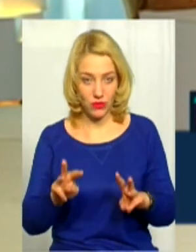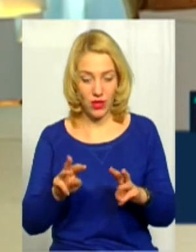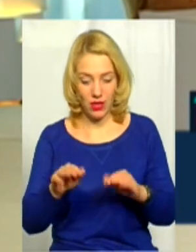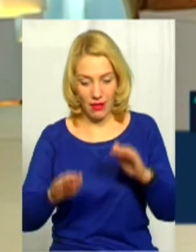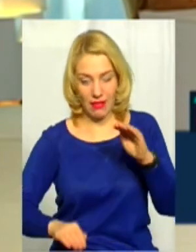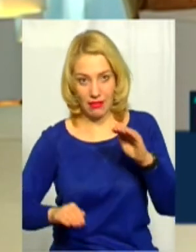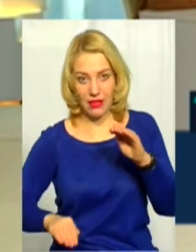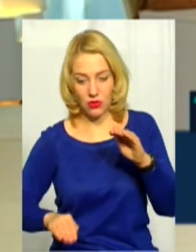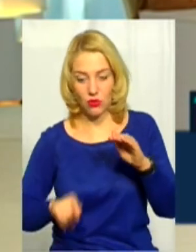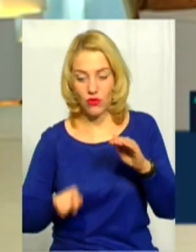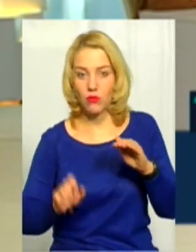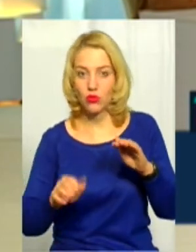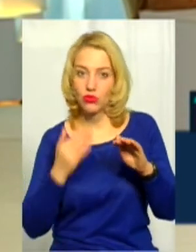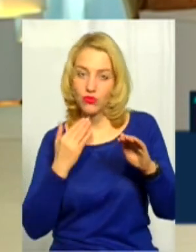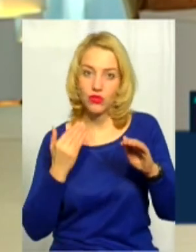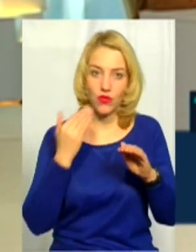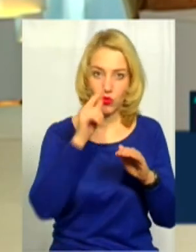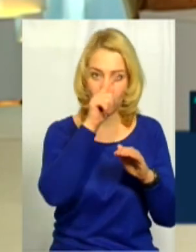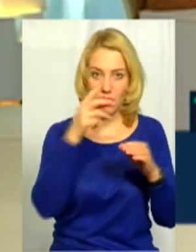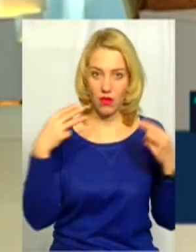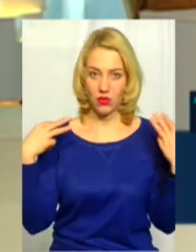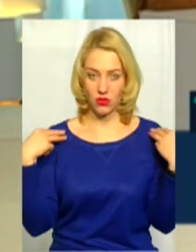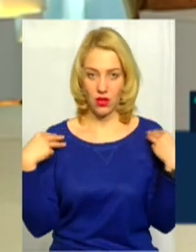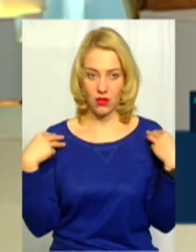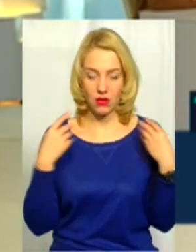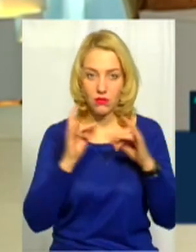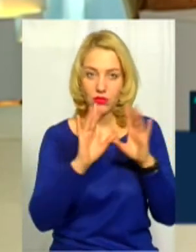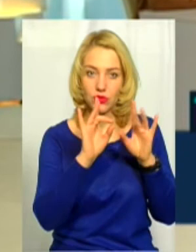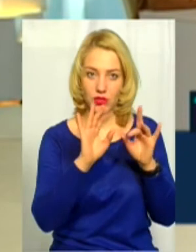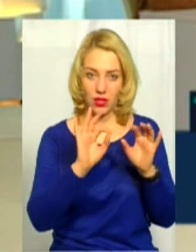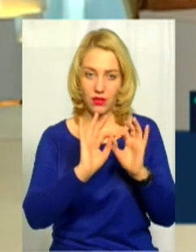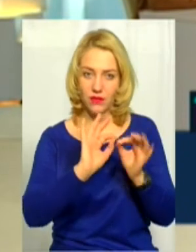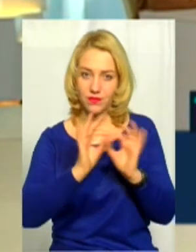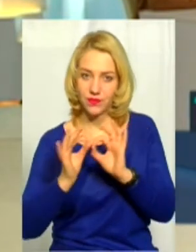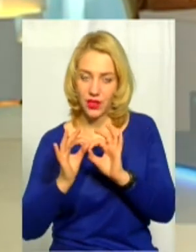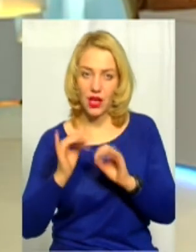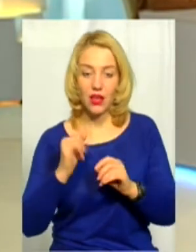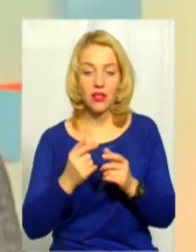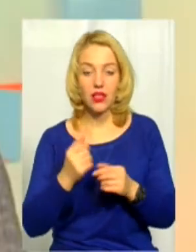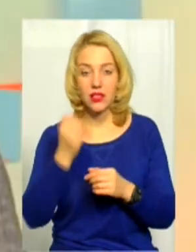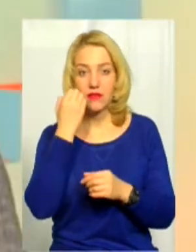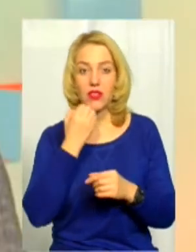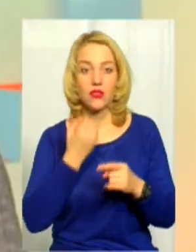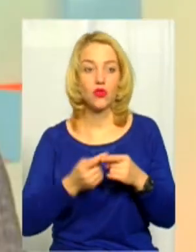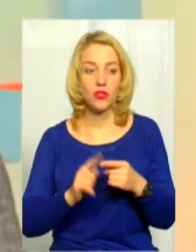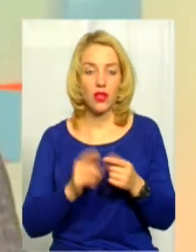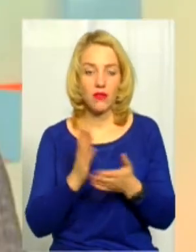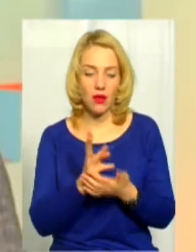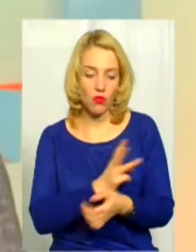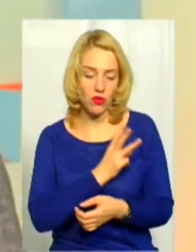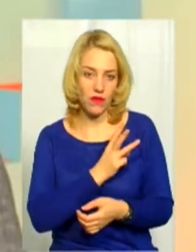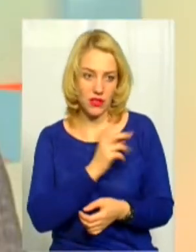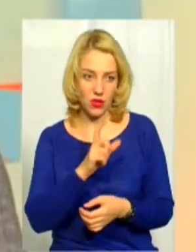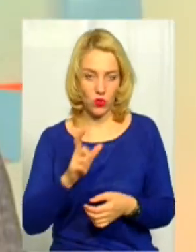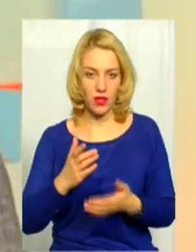може звернутися до топ-менеджменту про раціональні ось такі речі. Тому за рахунок цих компаній є мотивація людей,